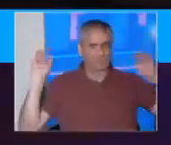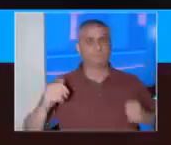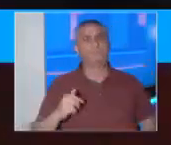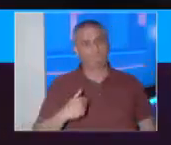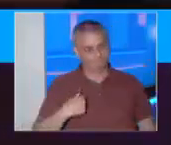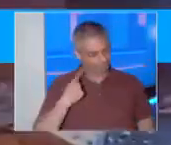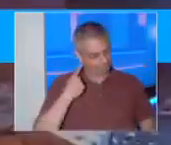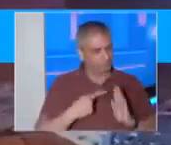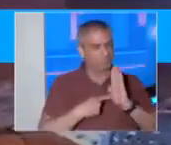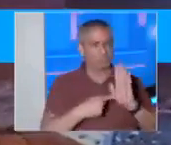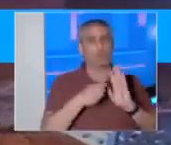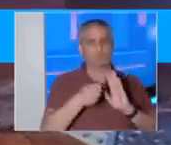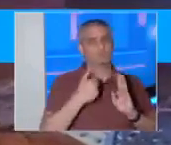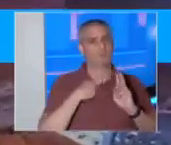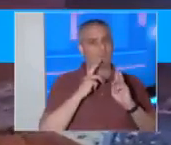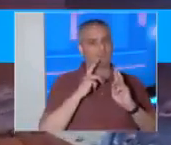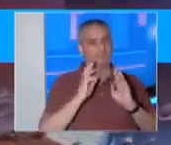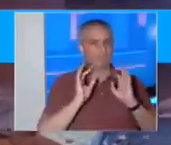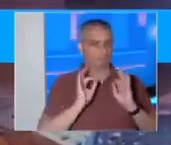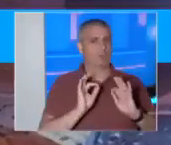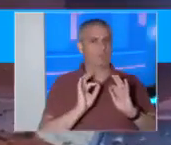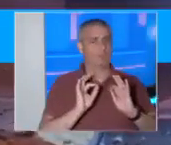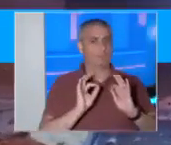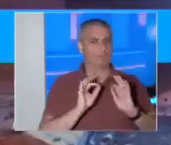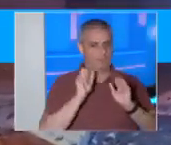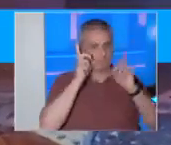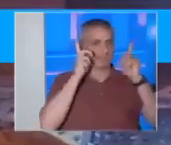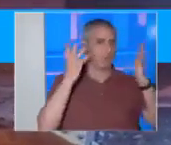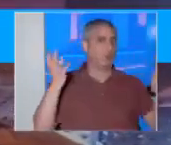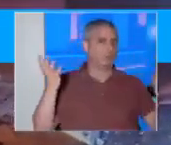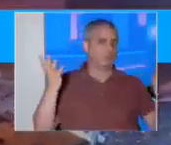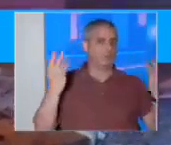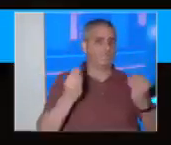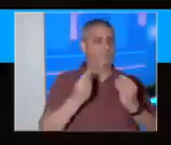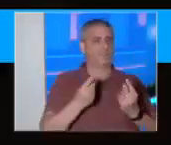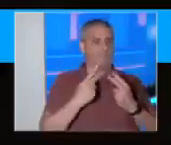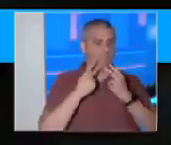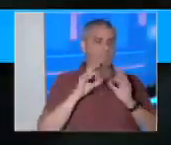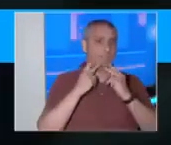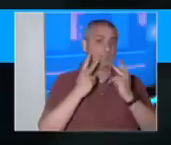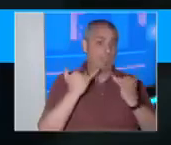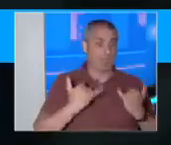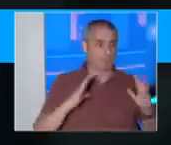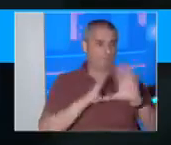כן, אנחנו משמיעים את הקול הזה ואנחנו מקווים שבאמת יתעוררו והדבר הזה ייפטר